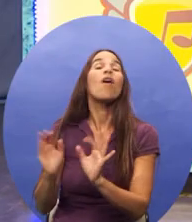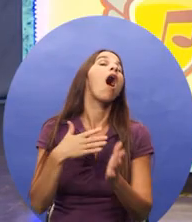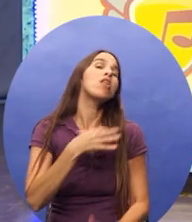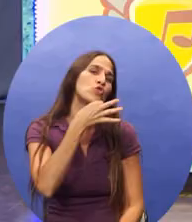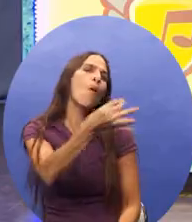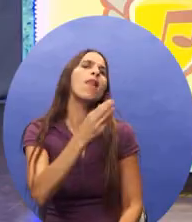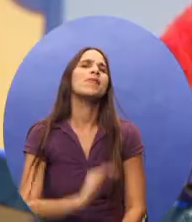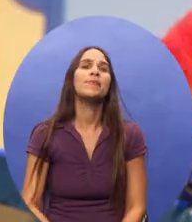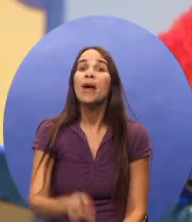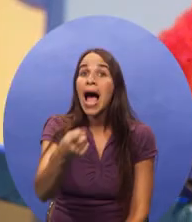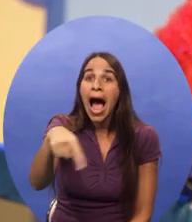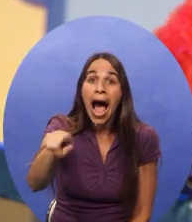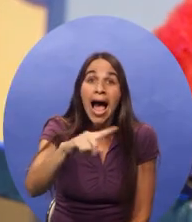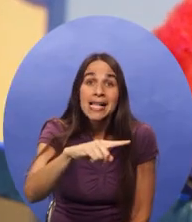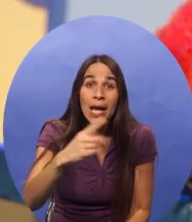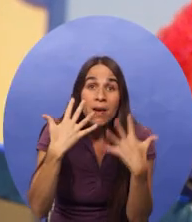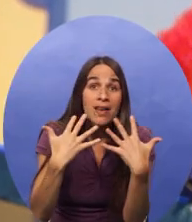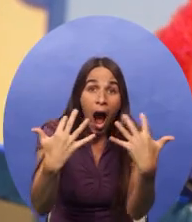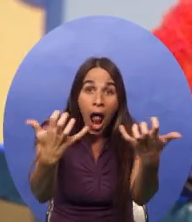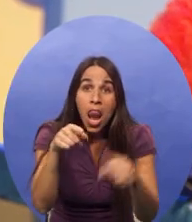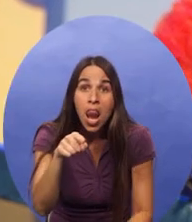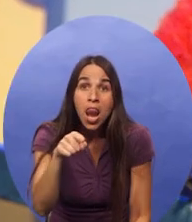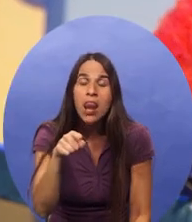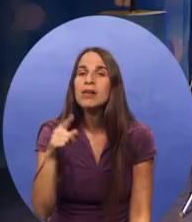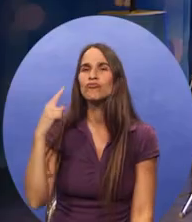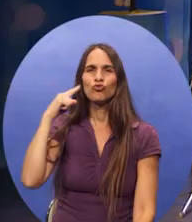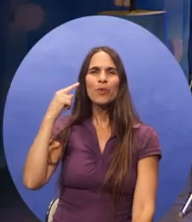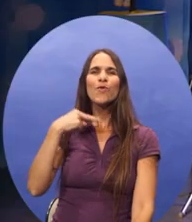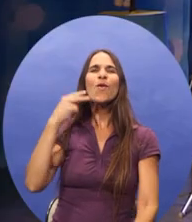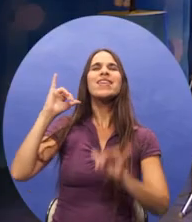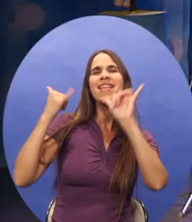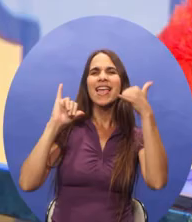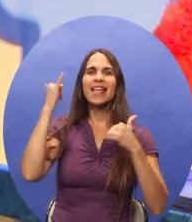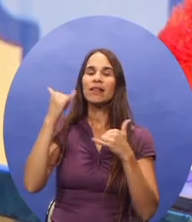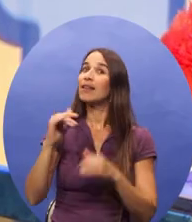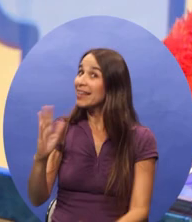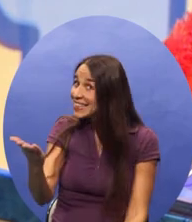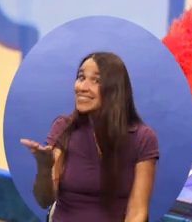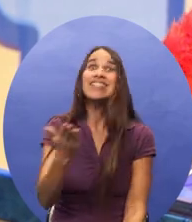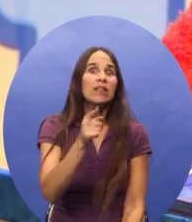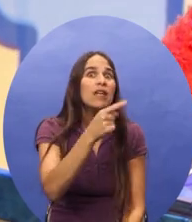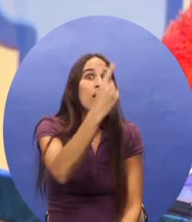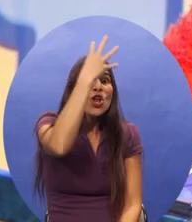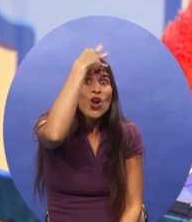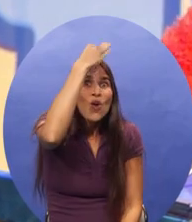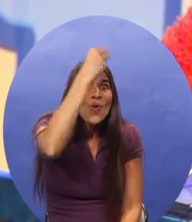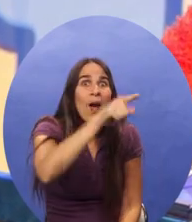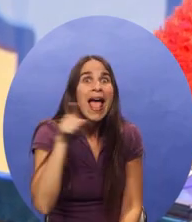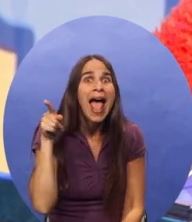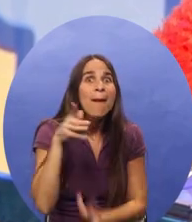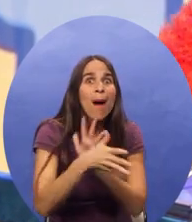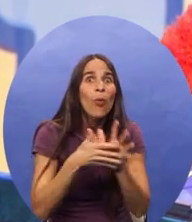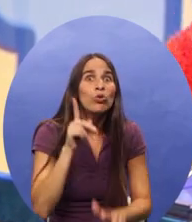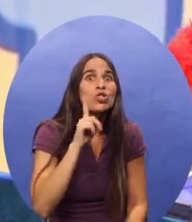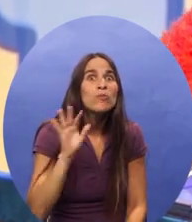אני אשאל אותם. אתם? הקהל? היי, לולו, הם אמרו שהשם שלהם